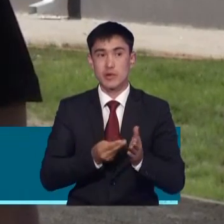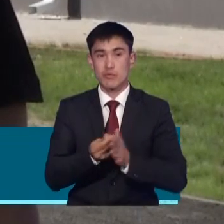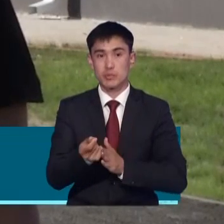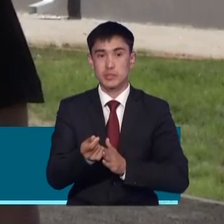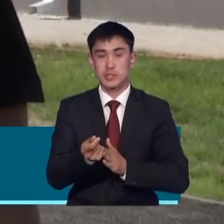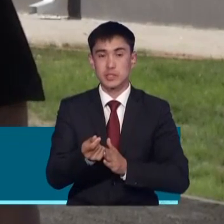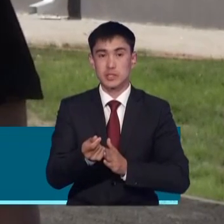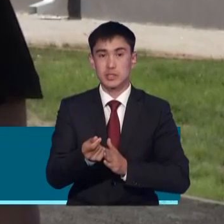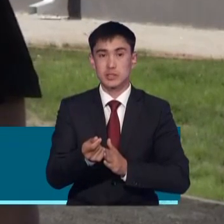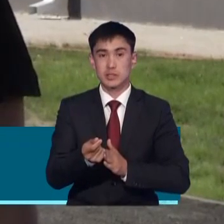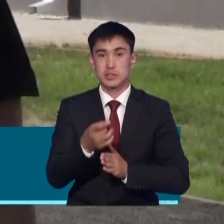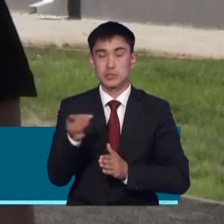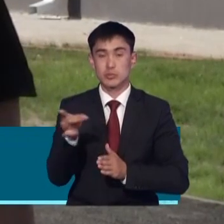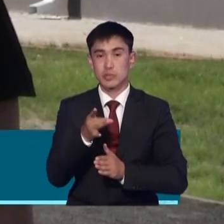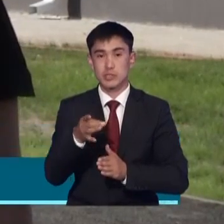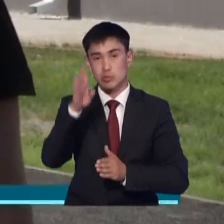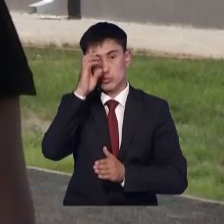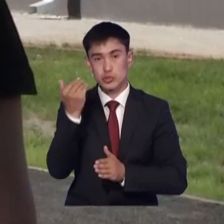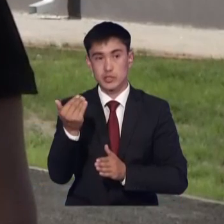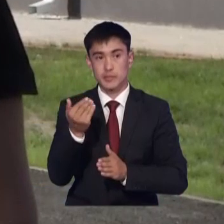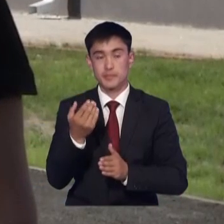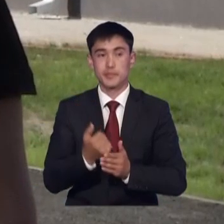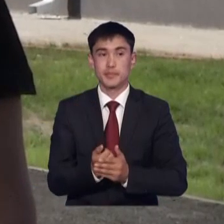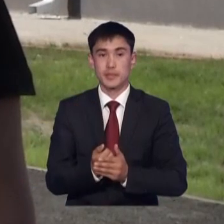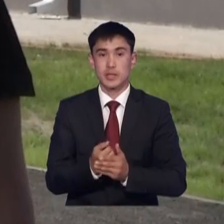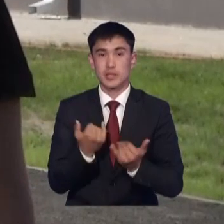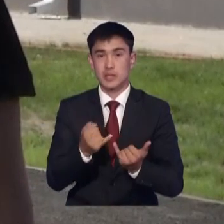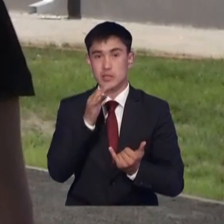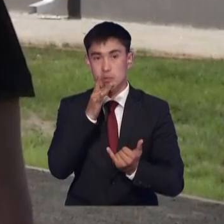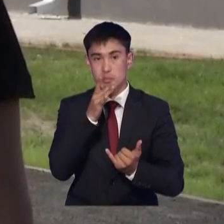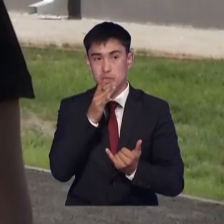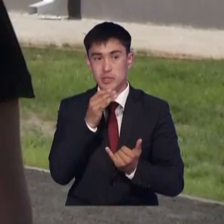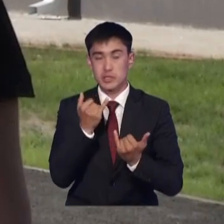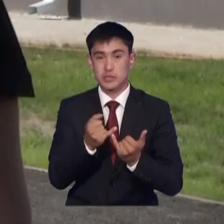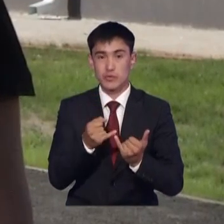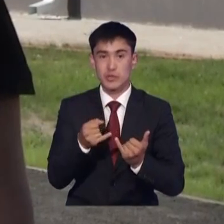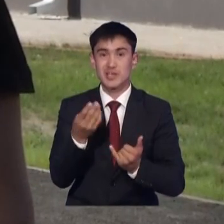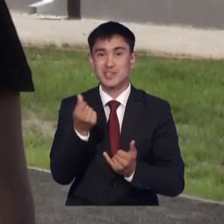республиканскому с республиканского бюджета на данный момен